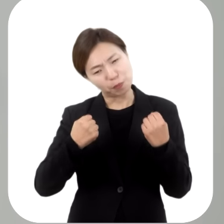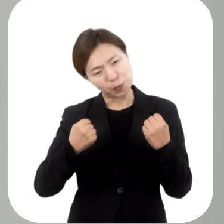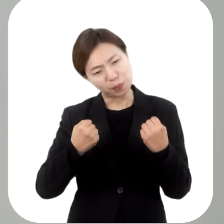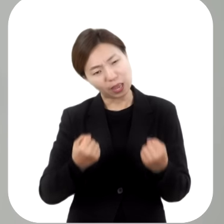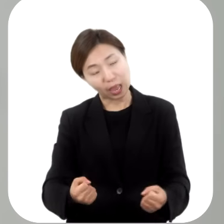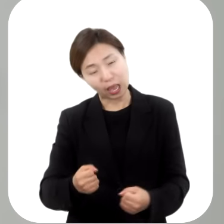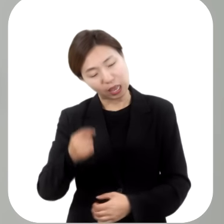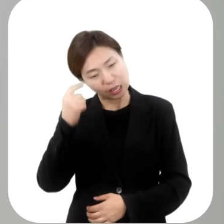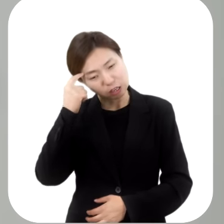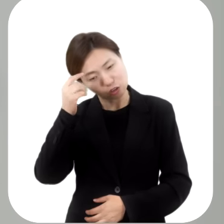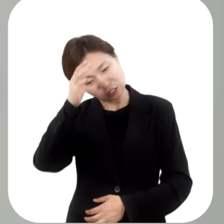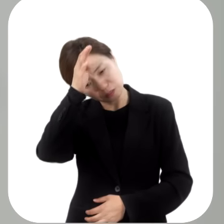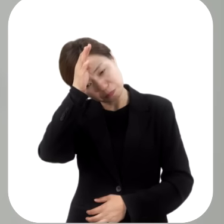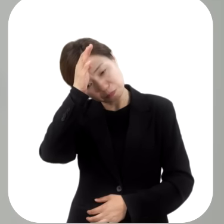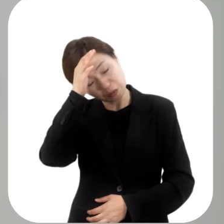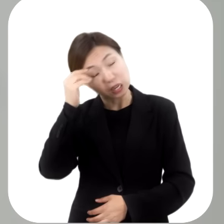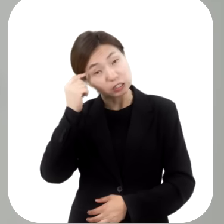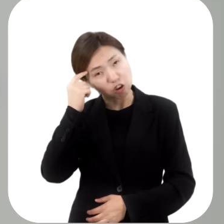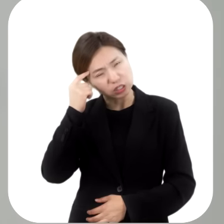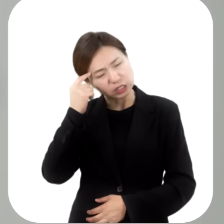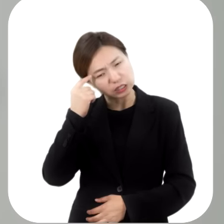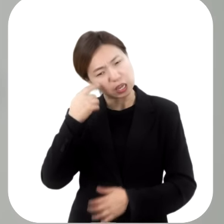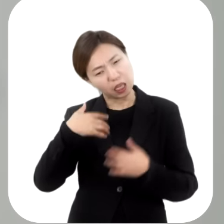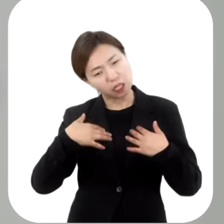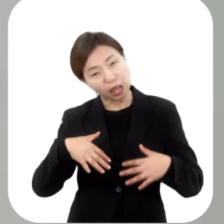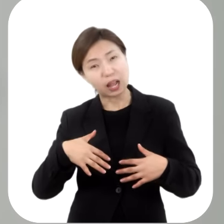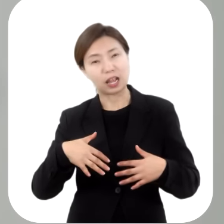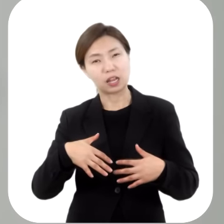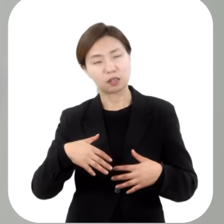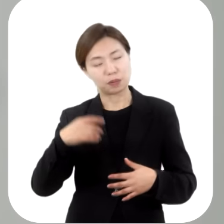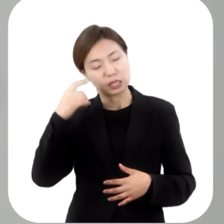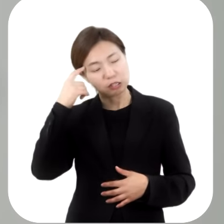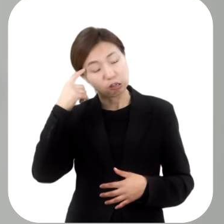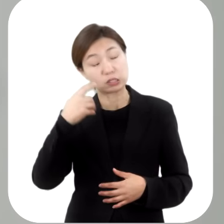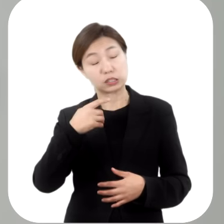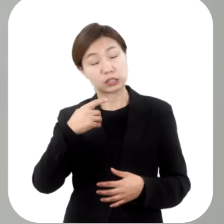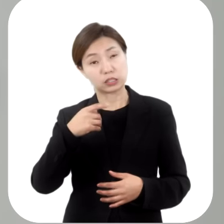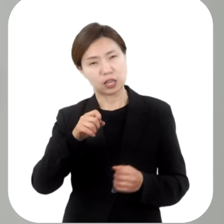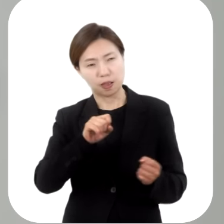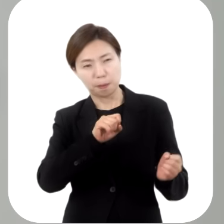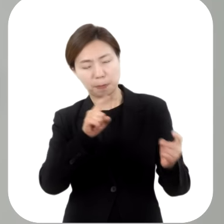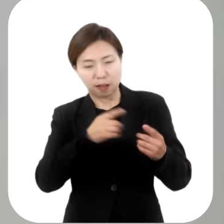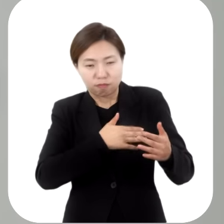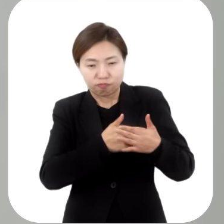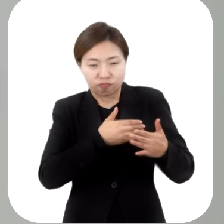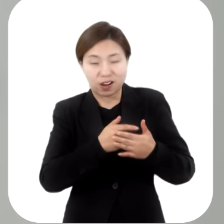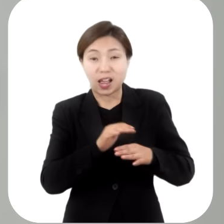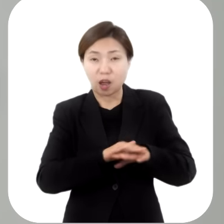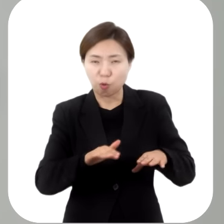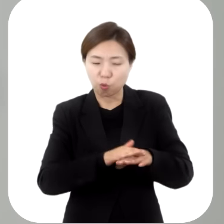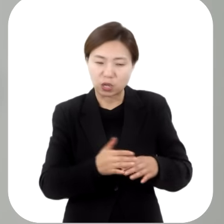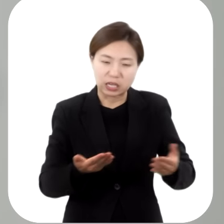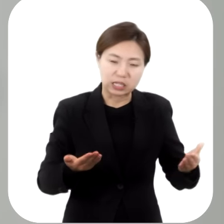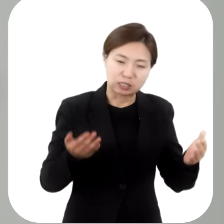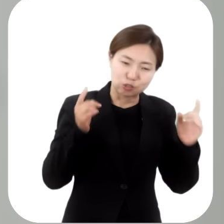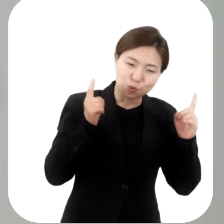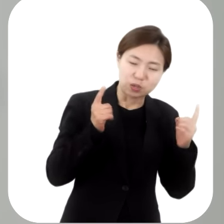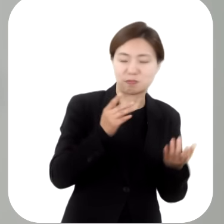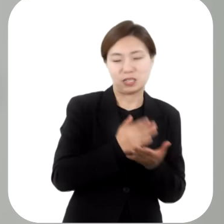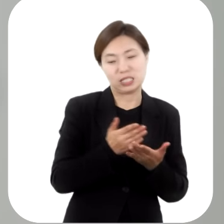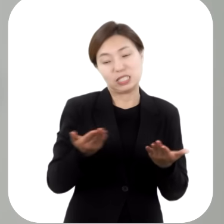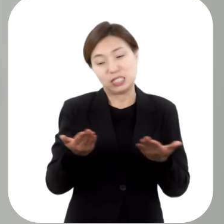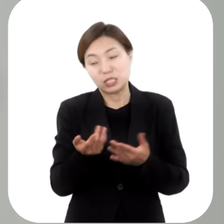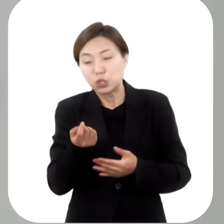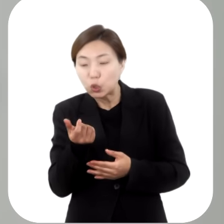건강에 문제가 있기 때문에 자기 건강을 유지하면서 막 노는이 막 조금